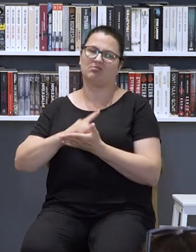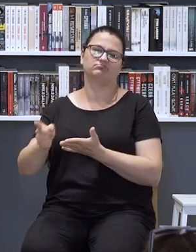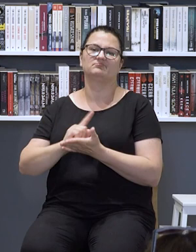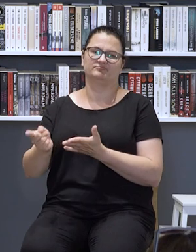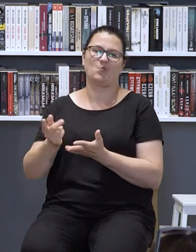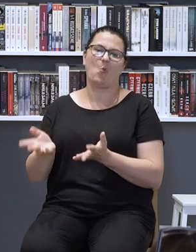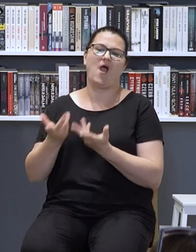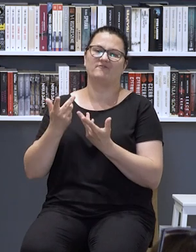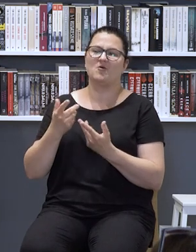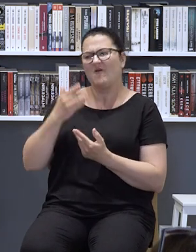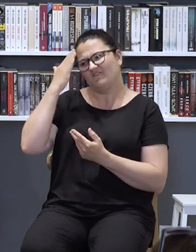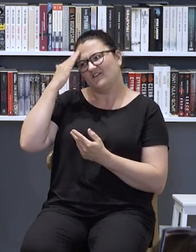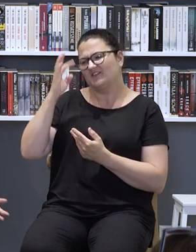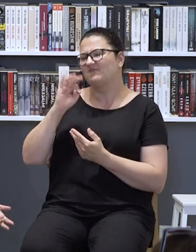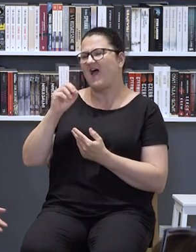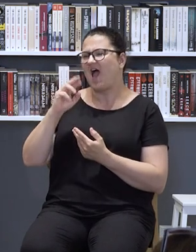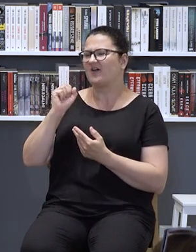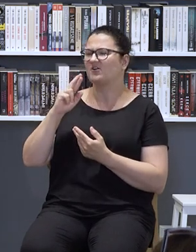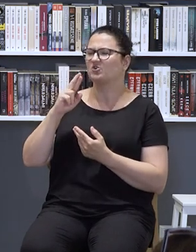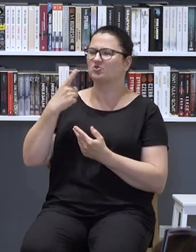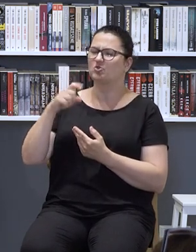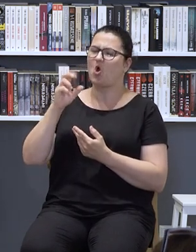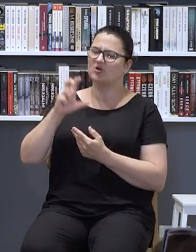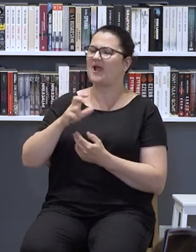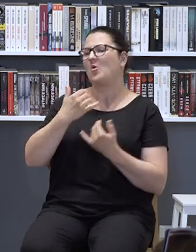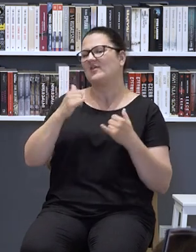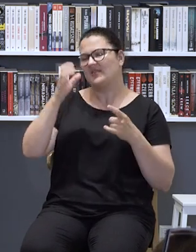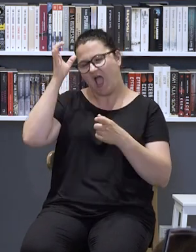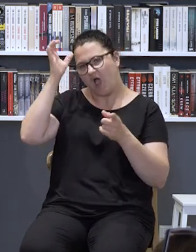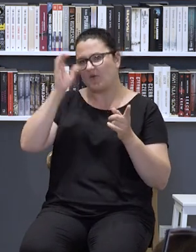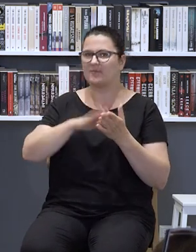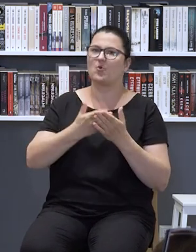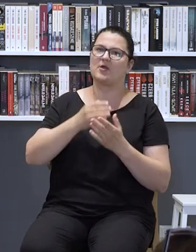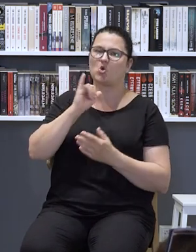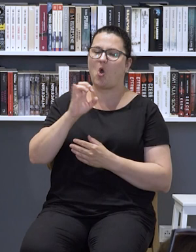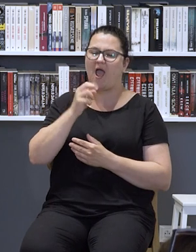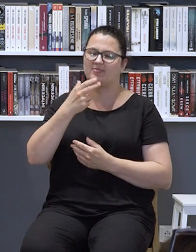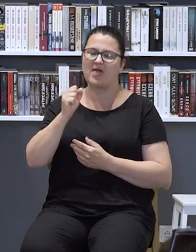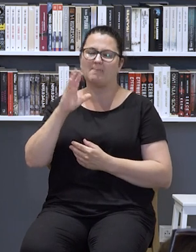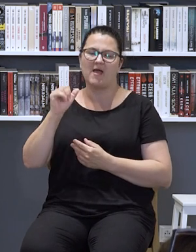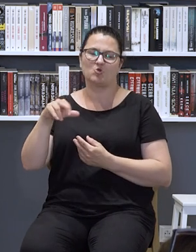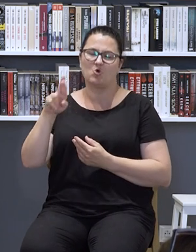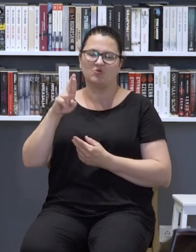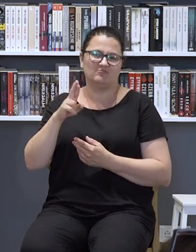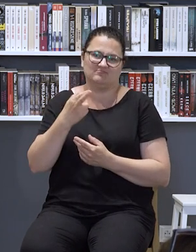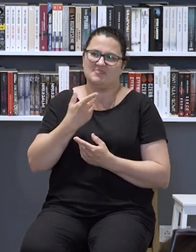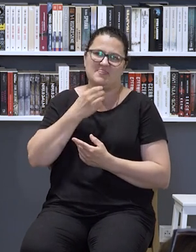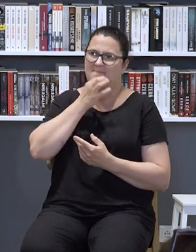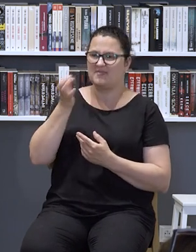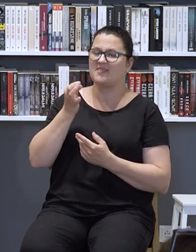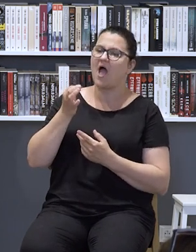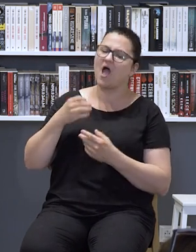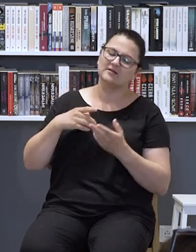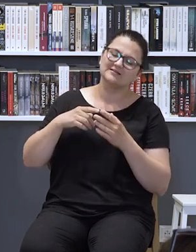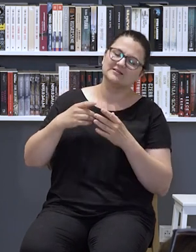No bo wiesz, Twardocha ani wielu innych autorów, nikt nie, czy Joanny Bator, nikt nie zapyta o to, a czy to jest zbiór opowiadań